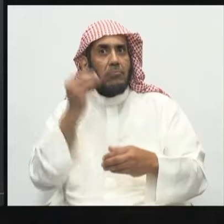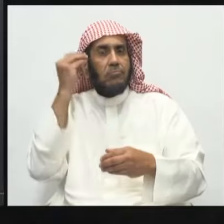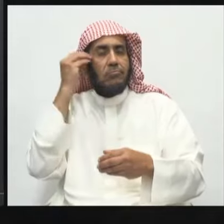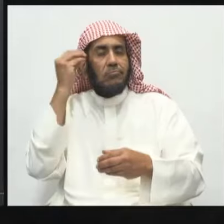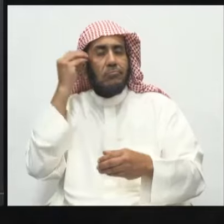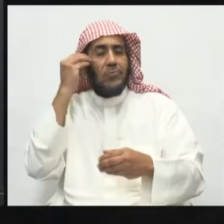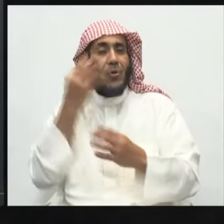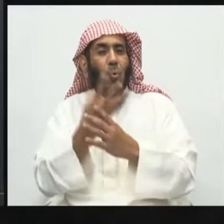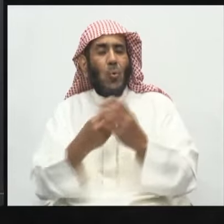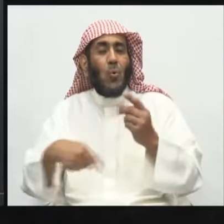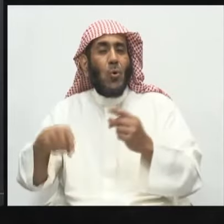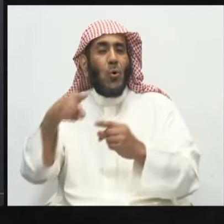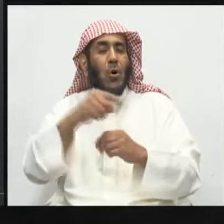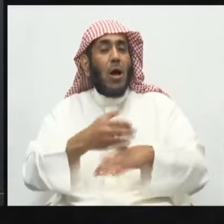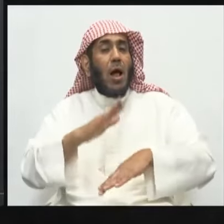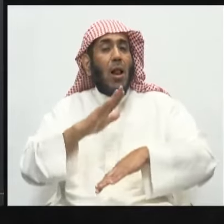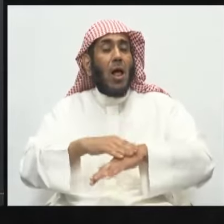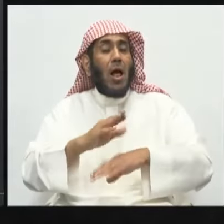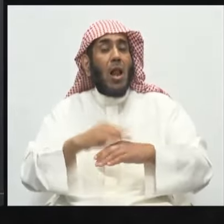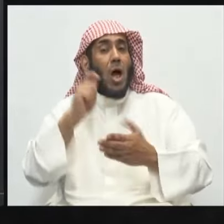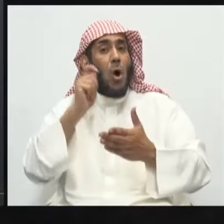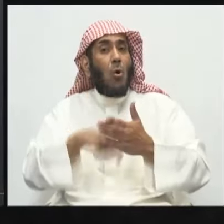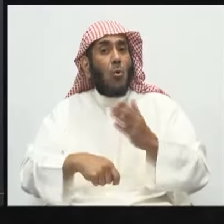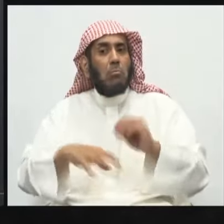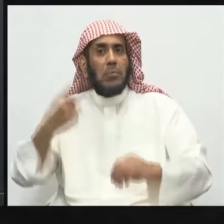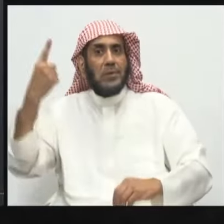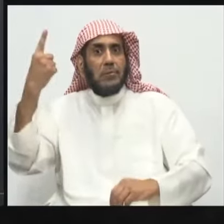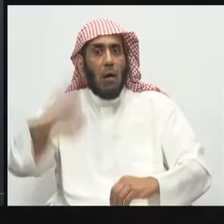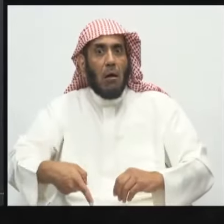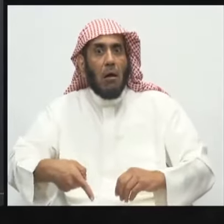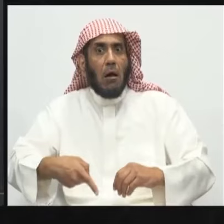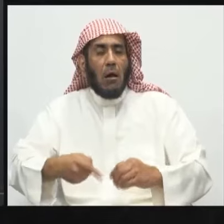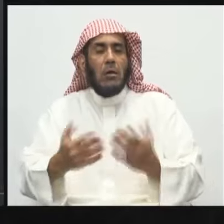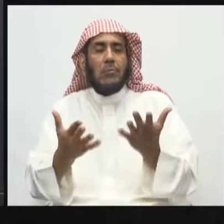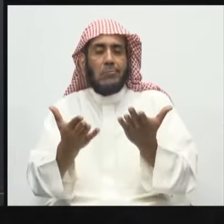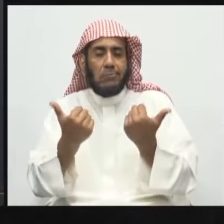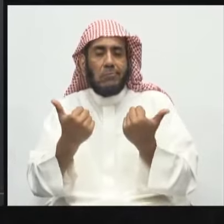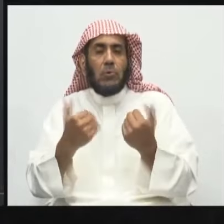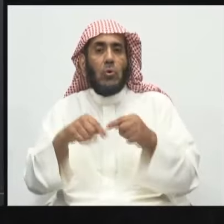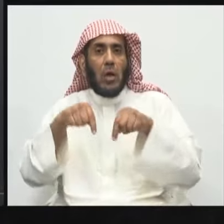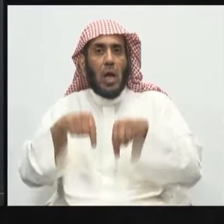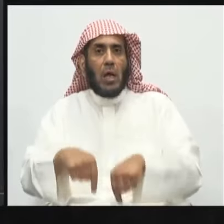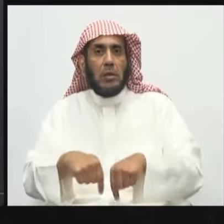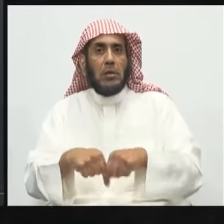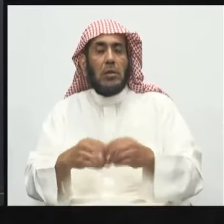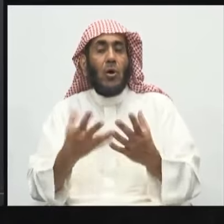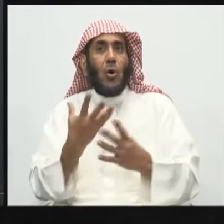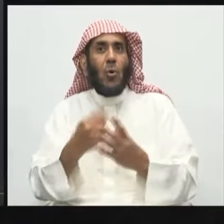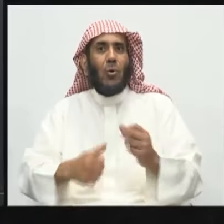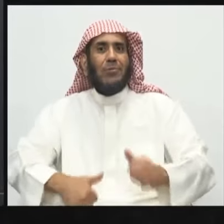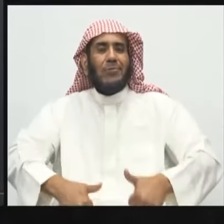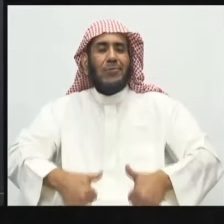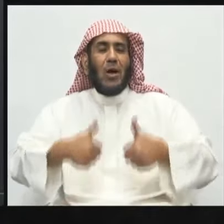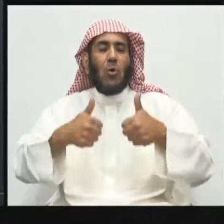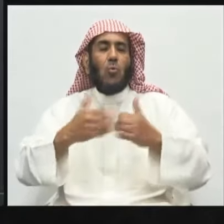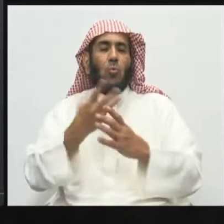ابنائي وتعرفنا على حكم السحر دعونا الان ايها الرائعون